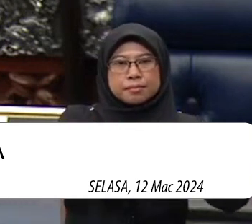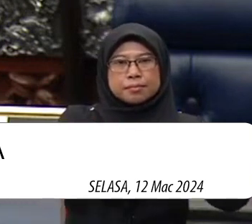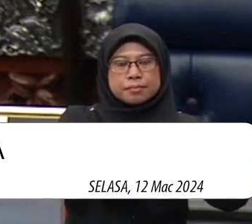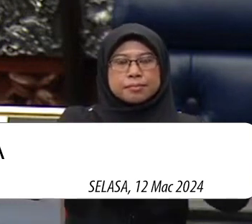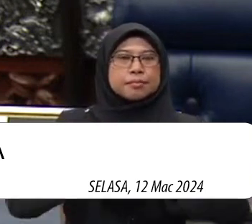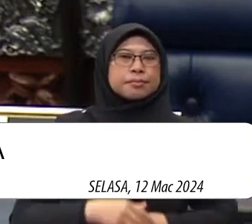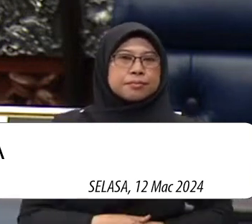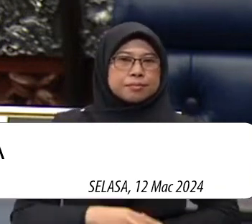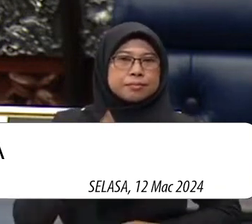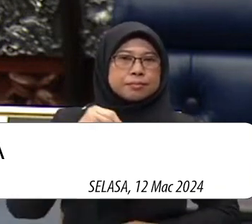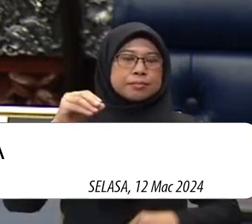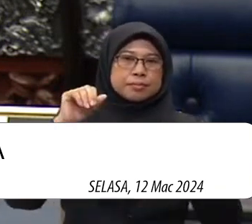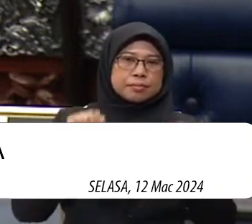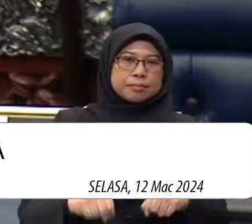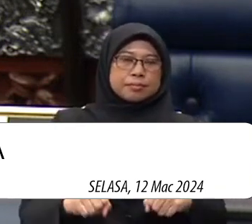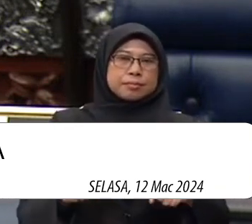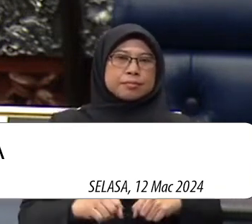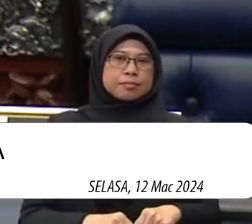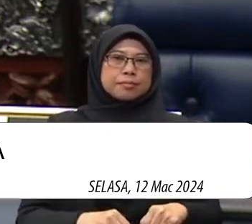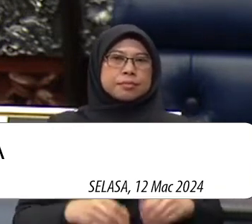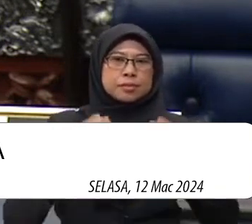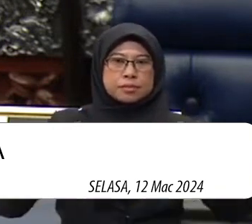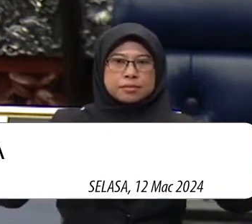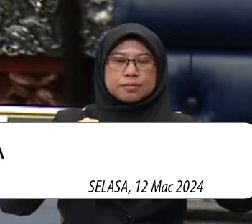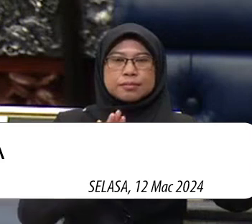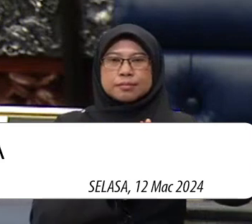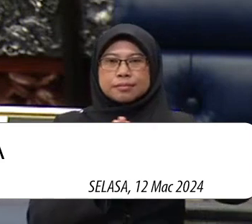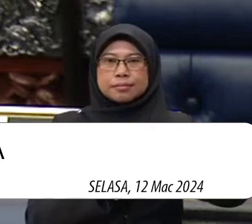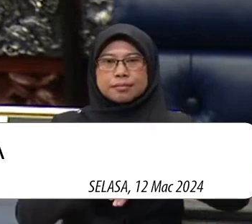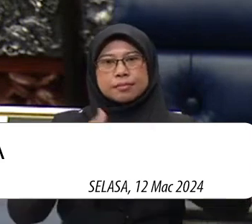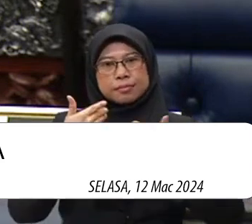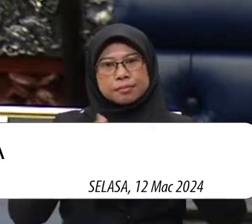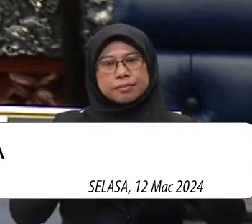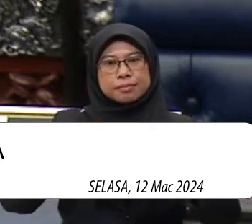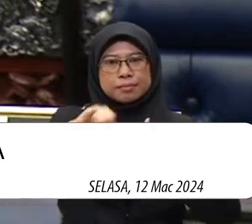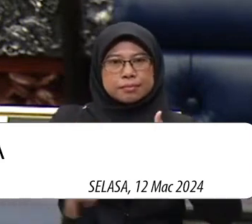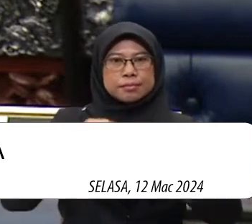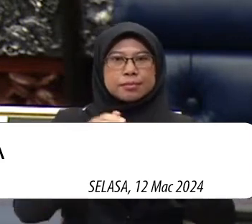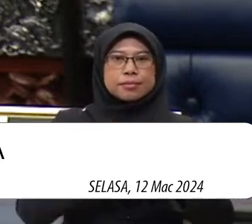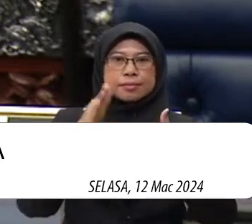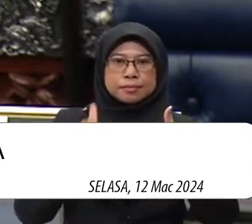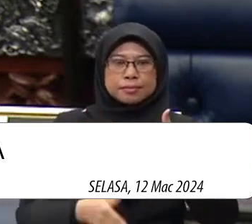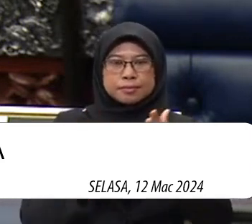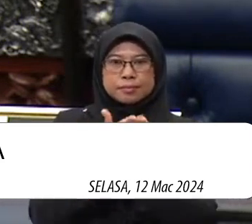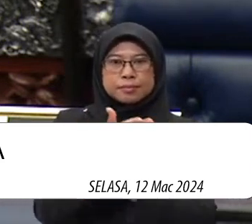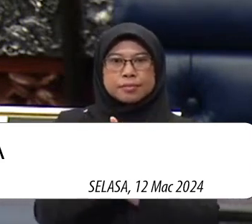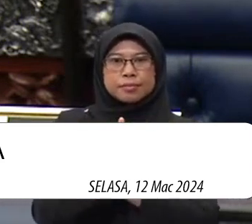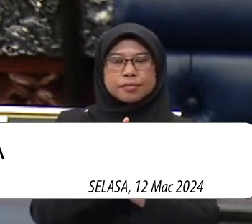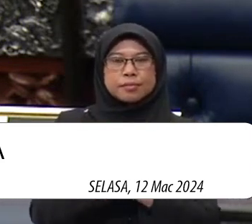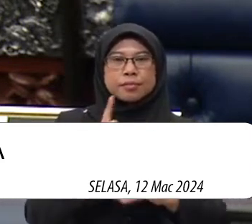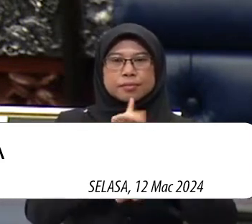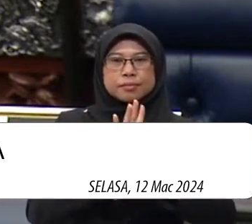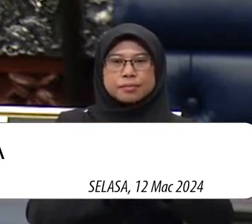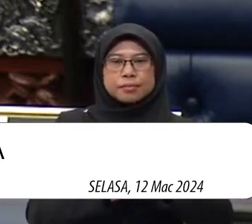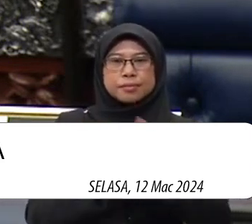pengkomersialan dan dapat dikomersialkan oleh pihak piak industri selepas projek tamat melalui perjanjian plesenan di